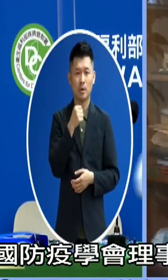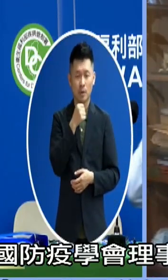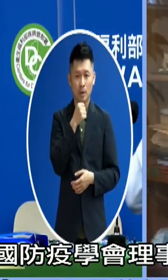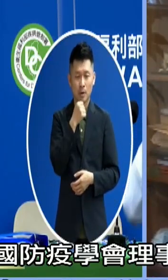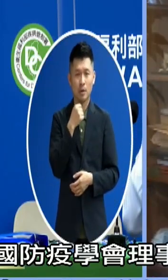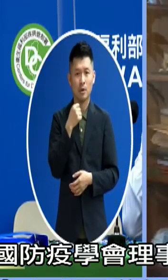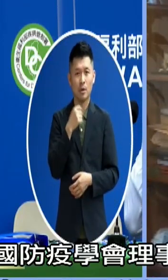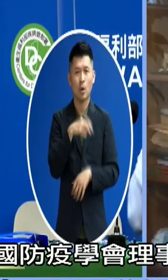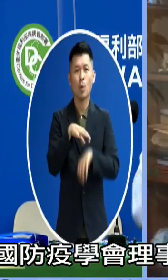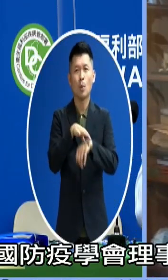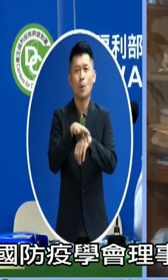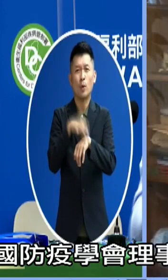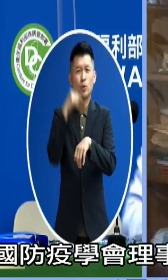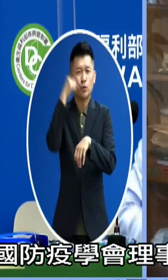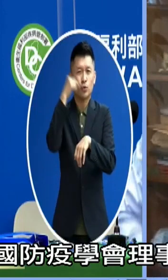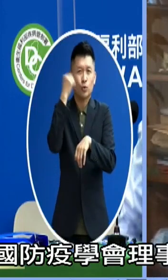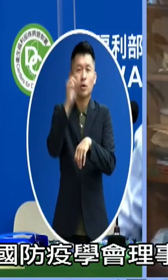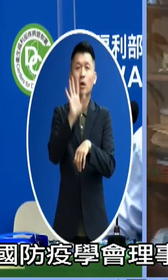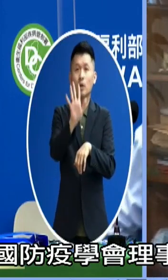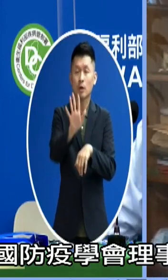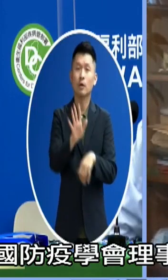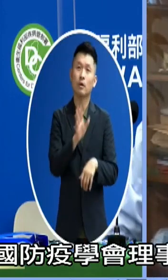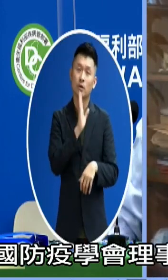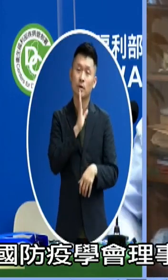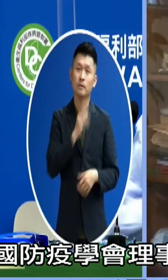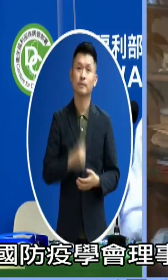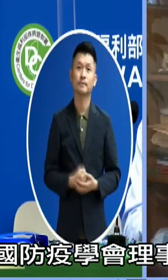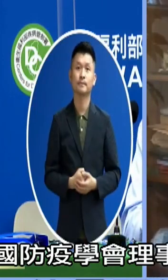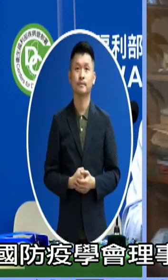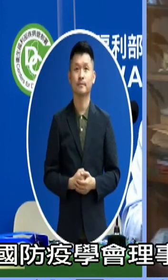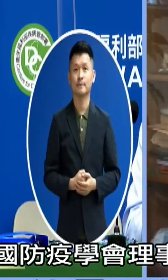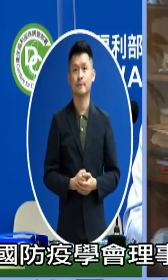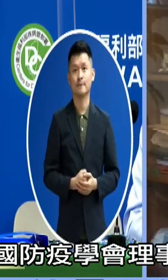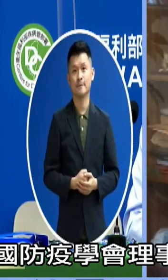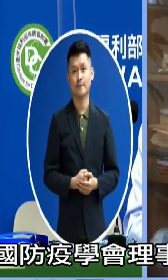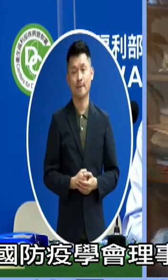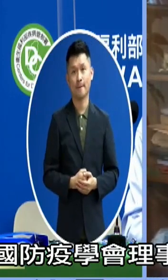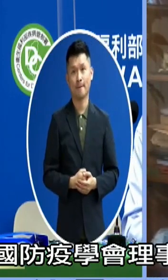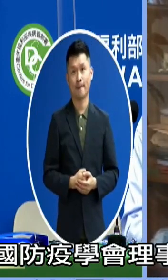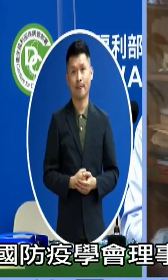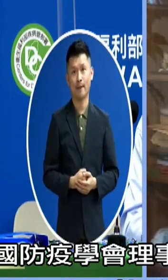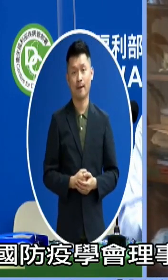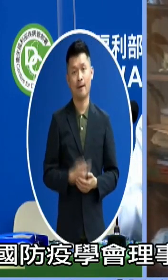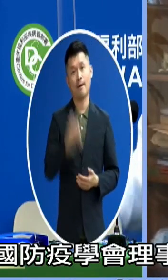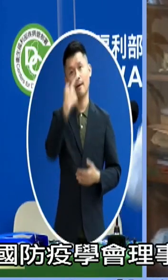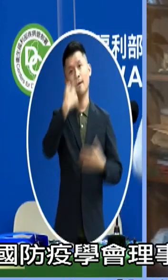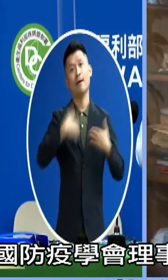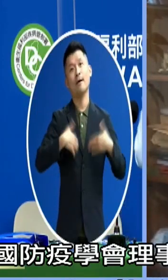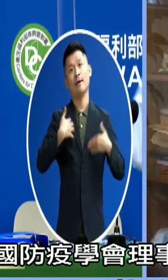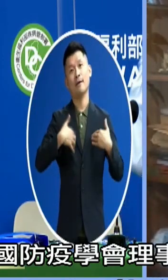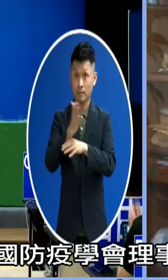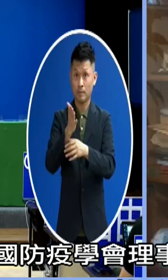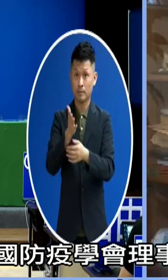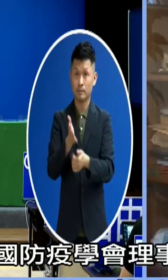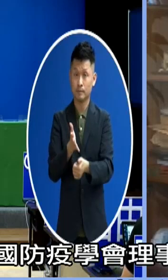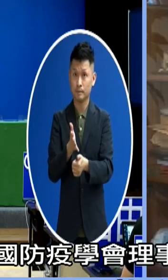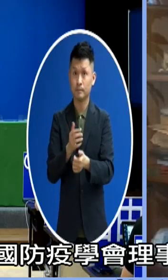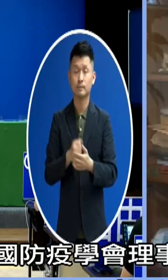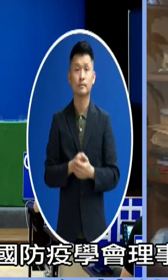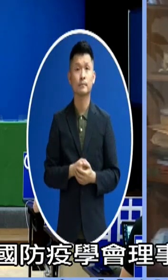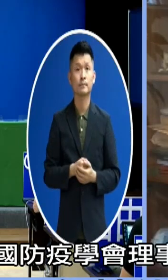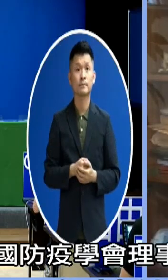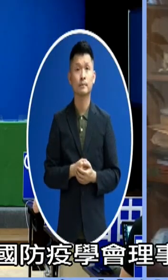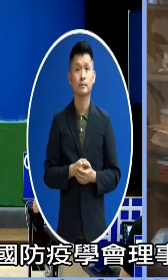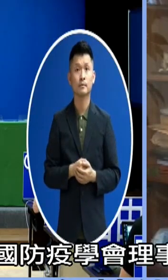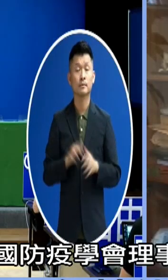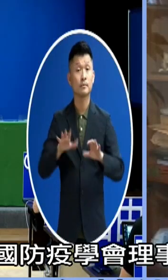了两岸人民的交往。那这种交往的话，它是阻绝的非常的快，而且恢复的非常的慢。在其